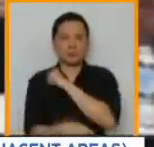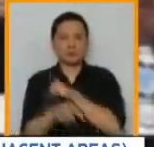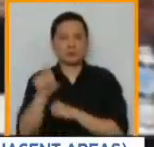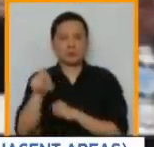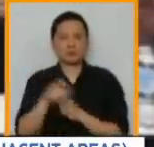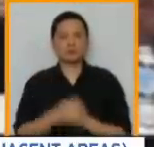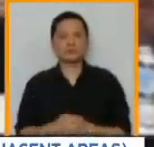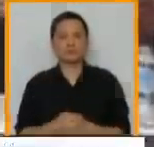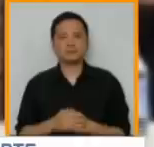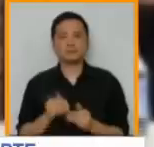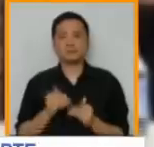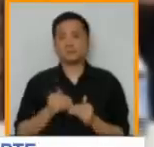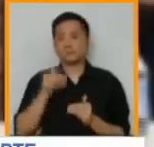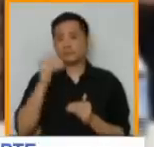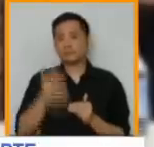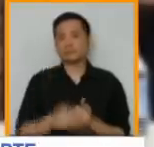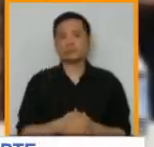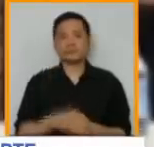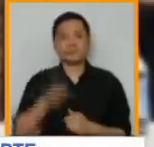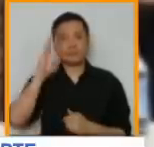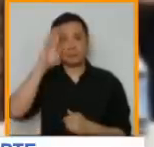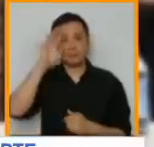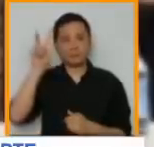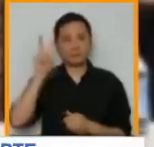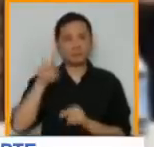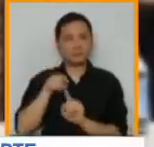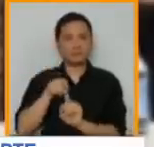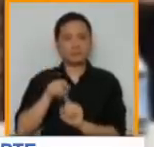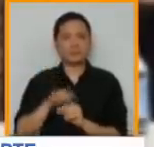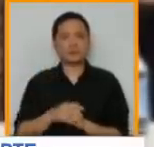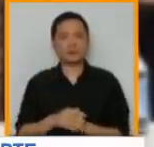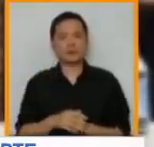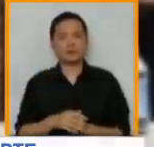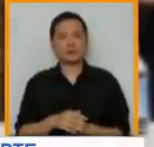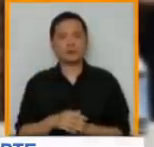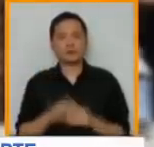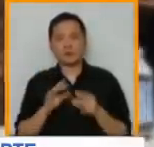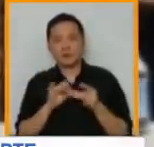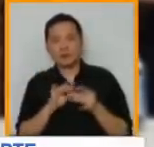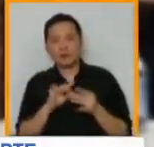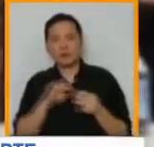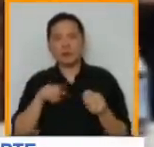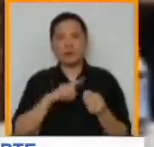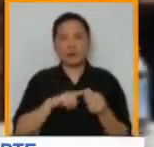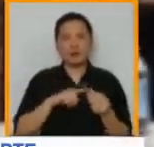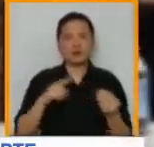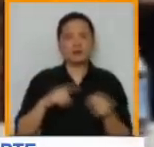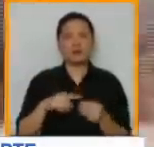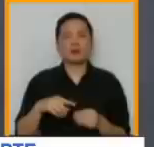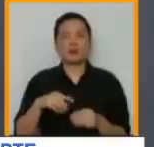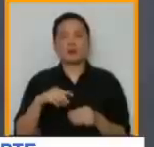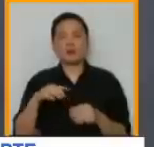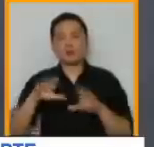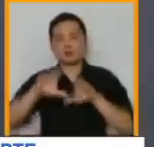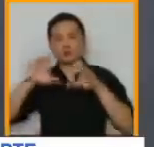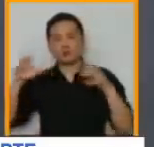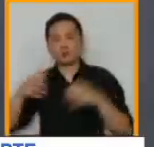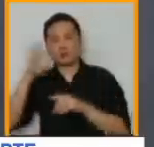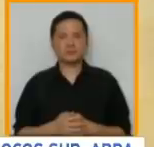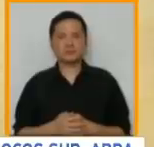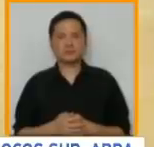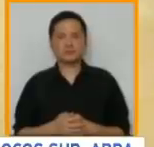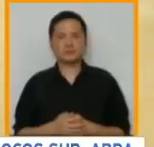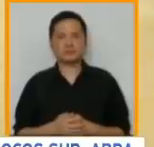dating Senador Bongbong Marcos ang mass oath-taking ng mga kandidato ng Partido Federal ng Pilipinas sa Tacloban. Yan ang unang